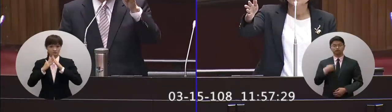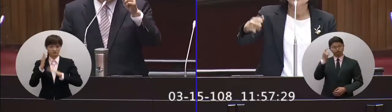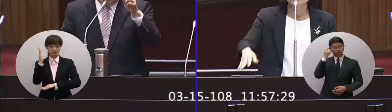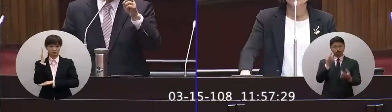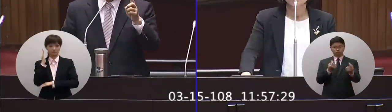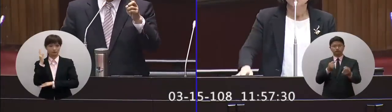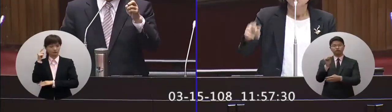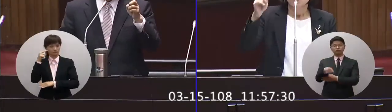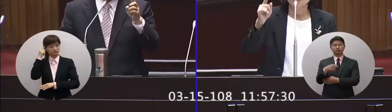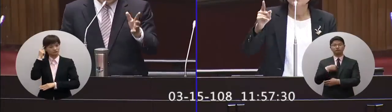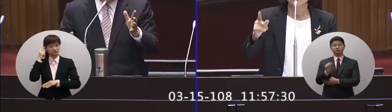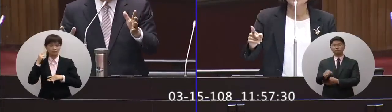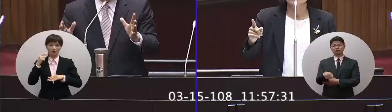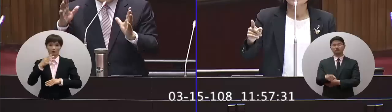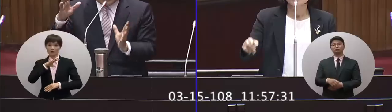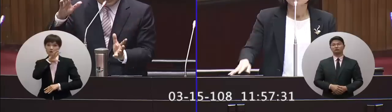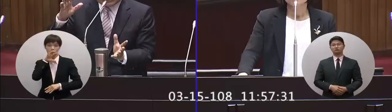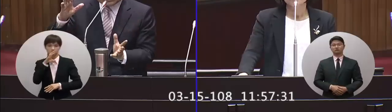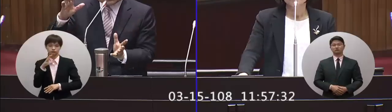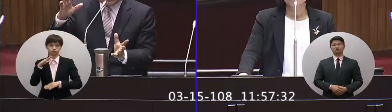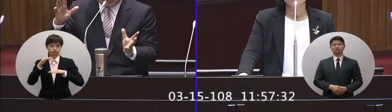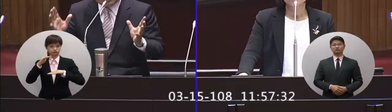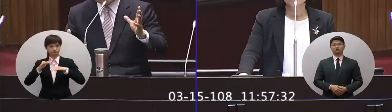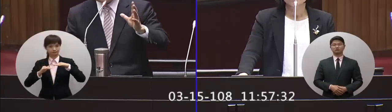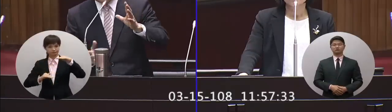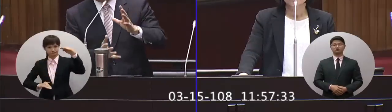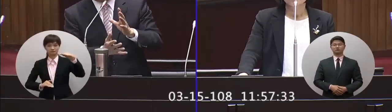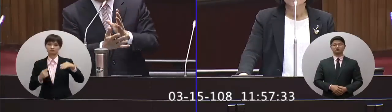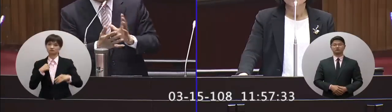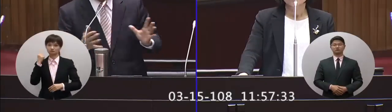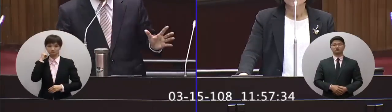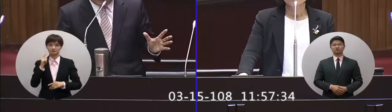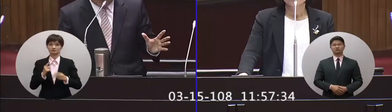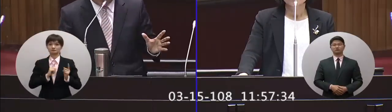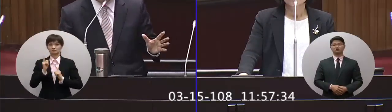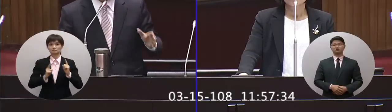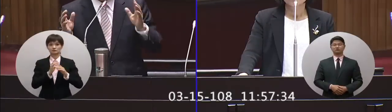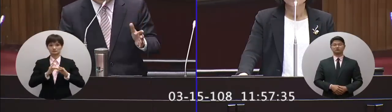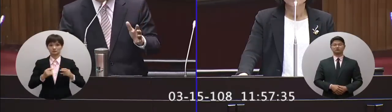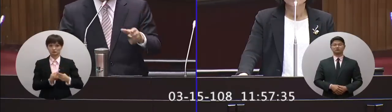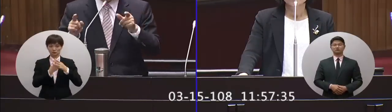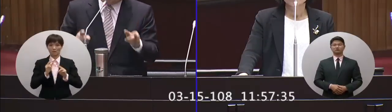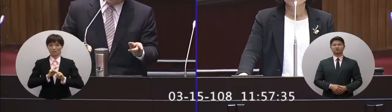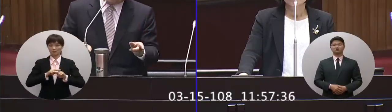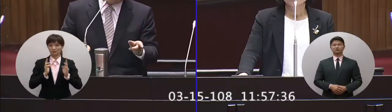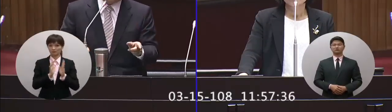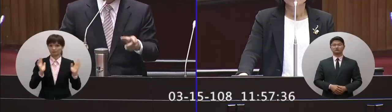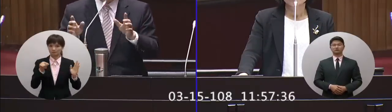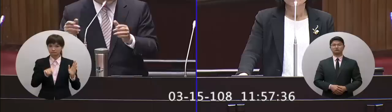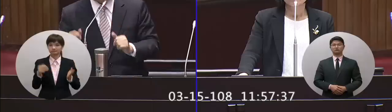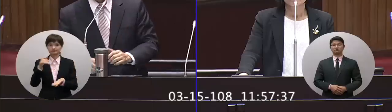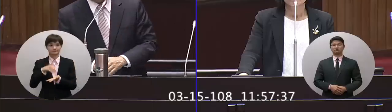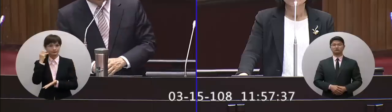才会不被信任。 我也同意， 这也是自由民主开放的相对结果，但就人民